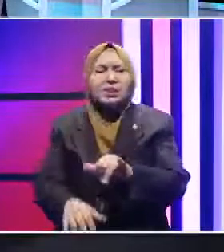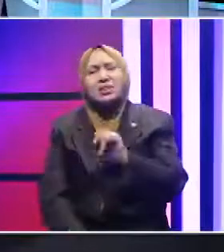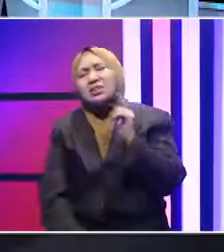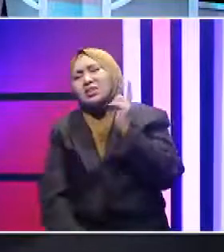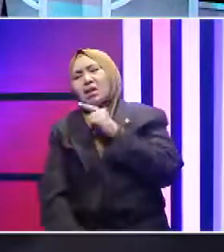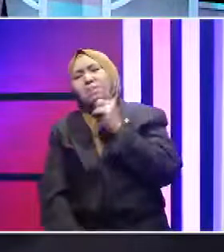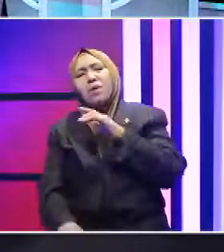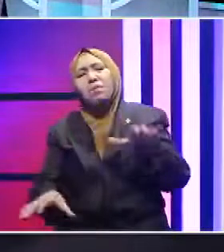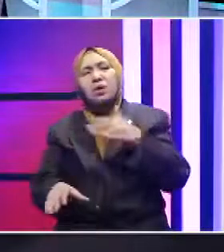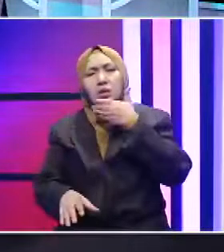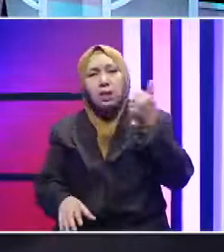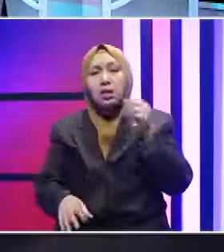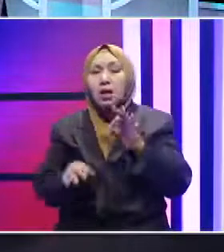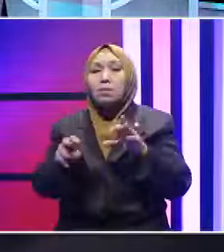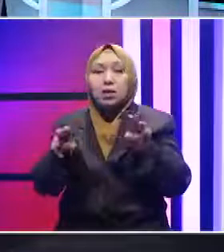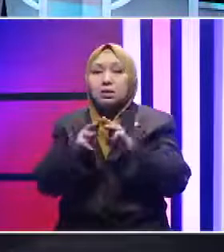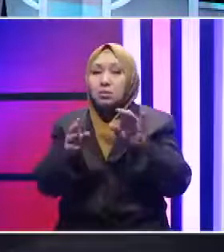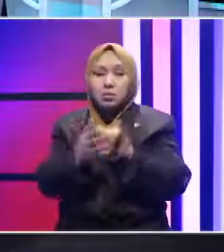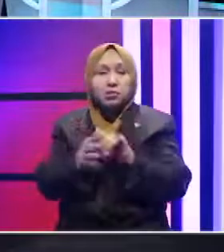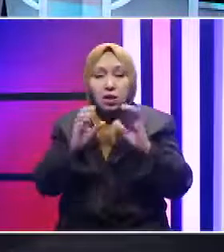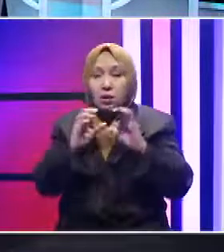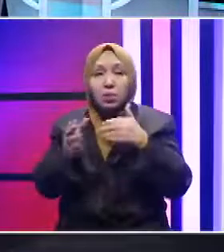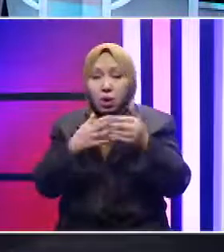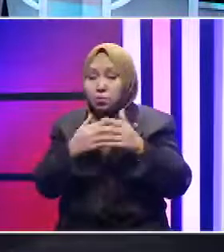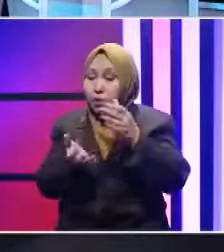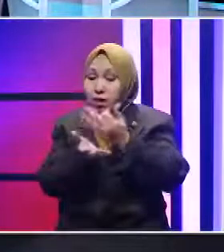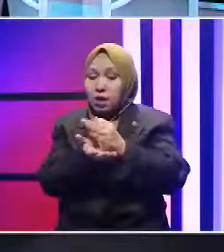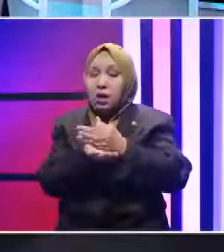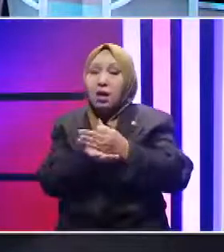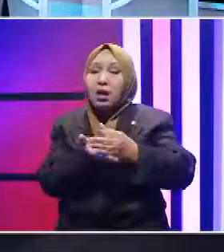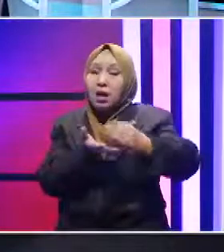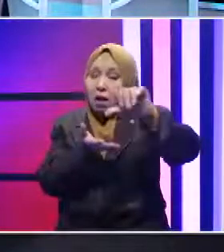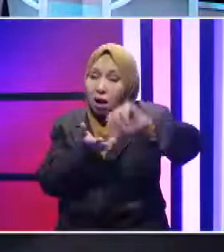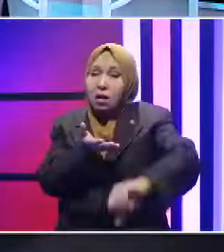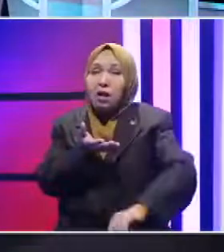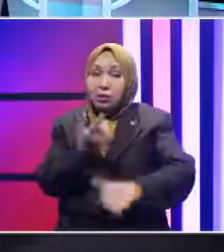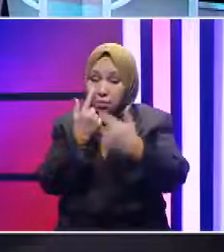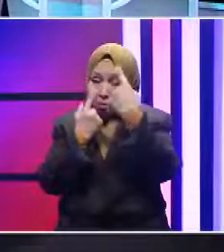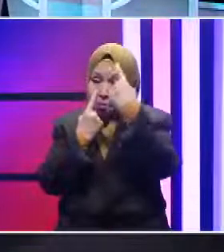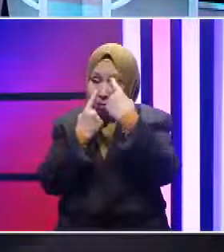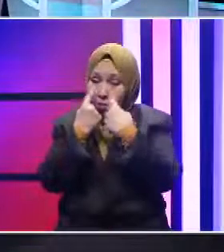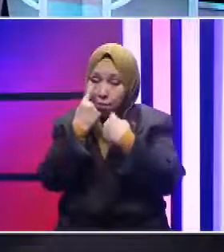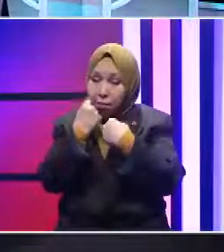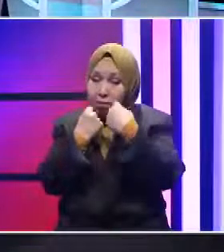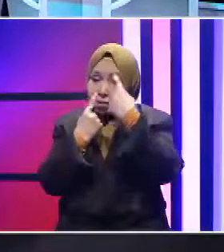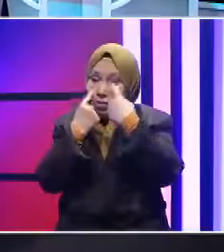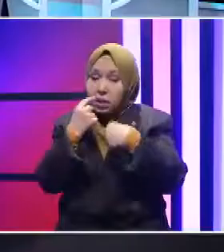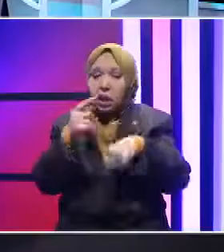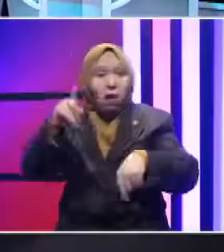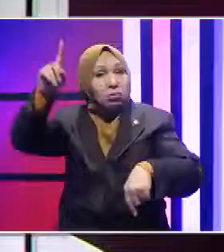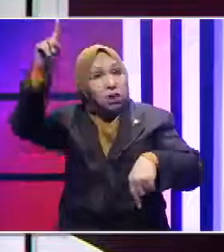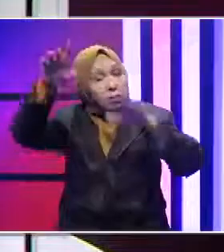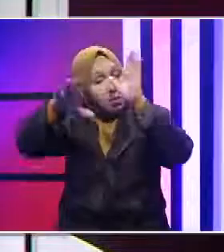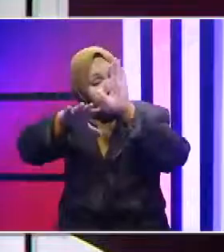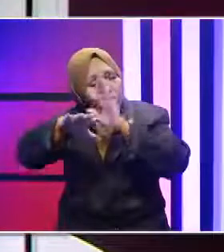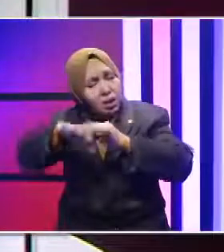nak buat yang terbaik. Oh, kalau cakap begitu, walaupun dia gagal tu, tapi mengalir air mata. Betul. Ya? Jadi Allah memanggil kita